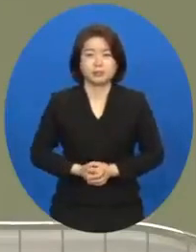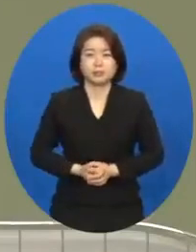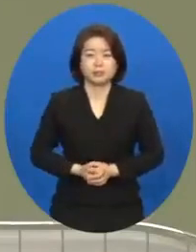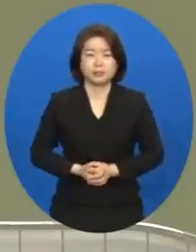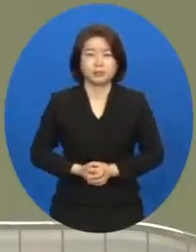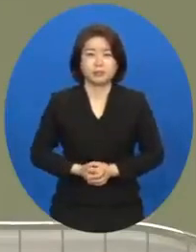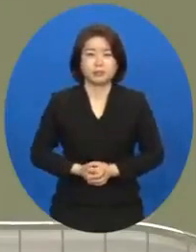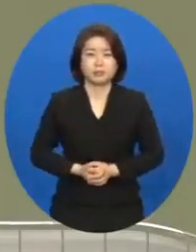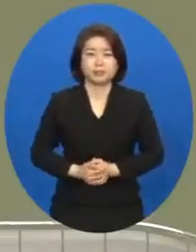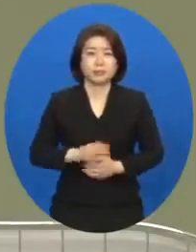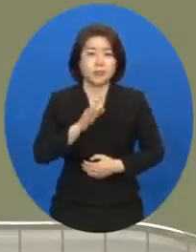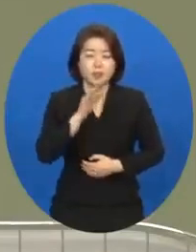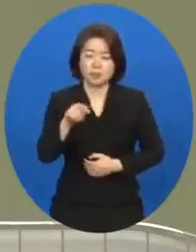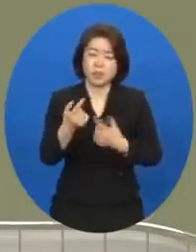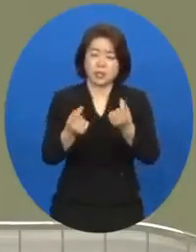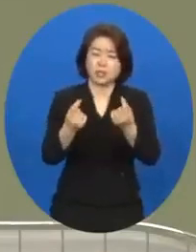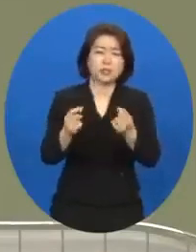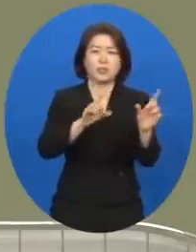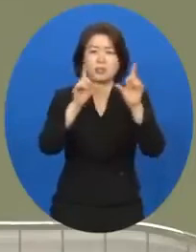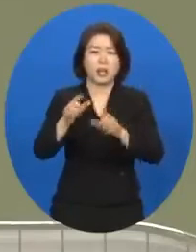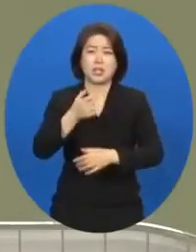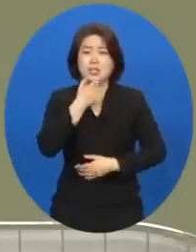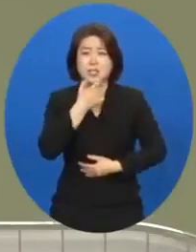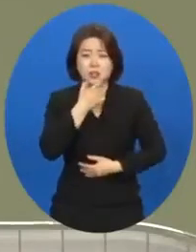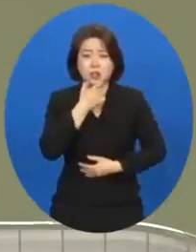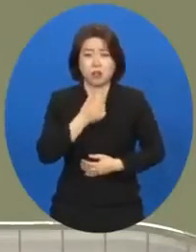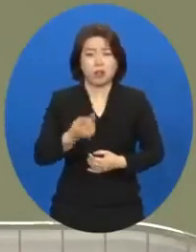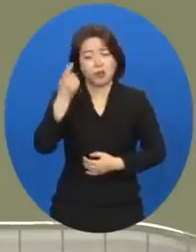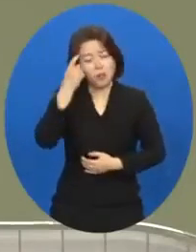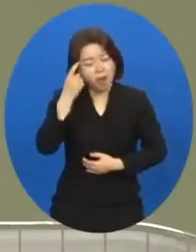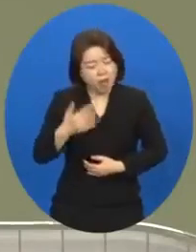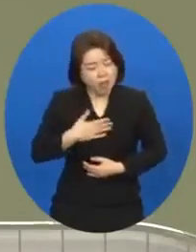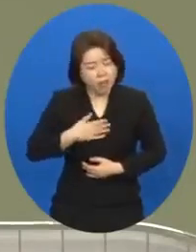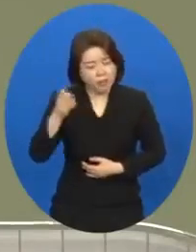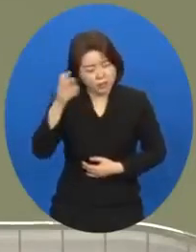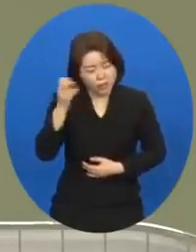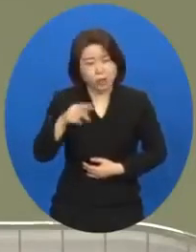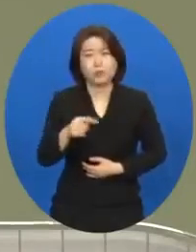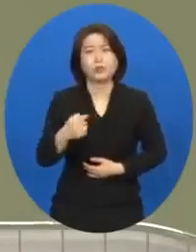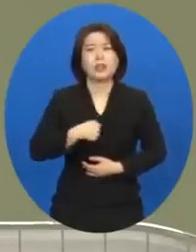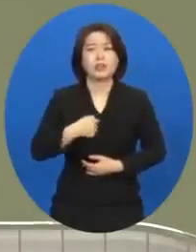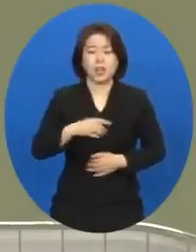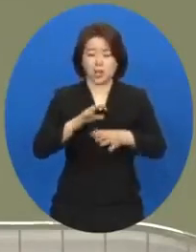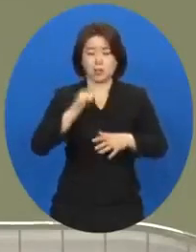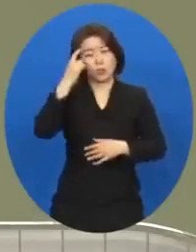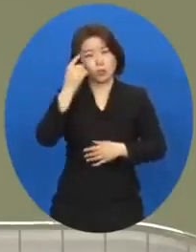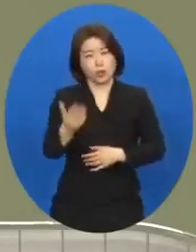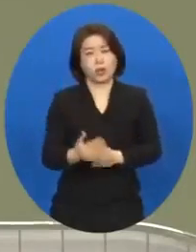정말 그렇게 살고 싶지 않아. 근데 왜 나는 자꾸 이렇게 내가 두려워요.